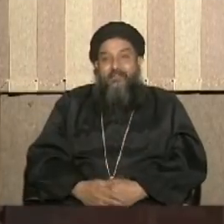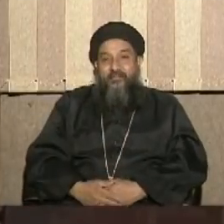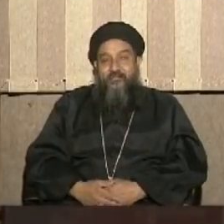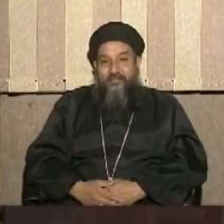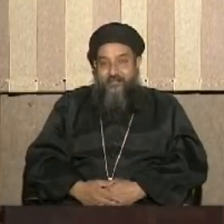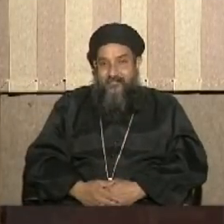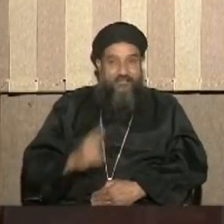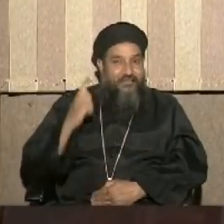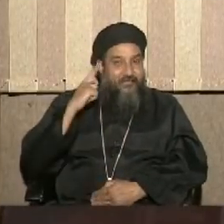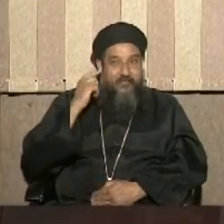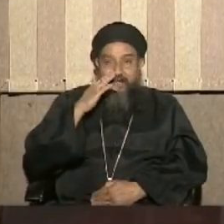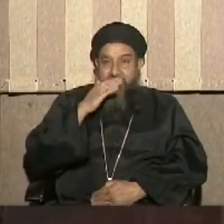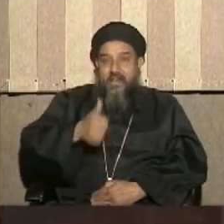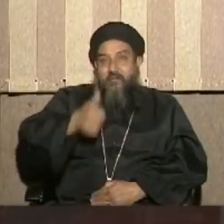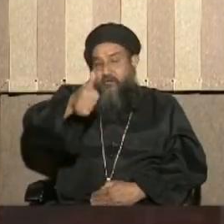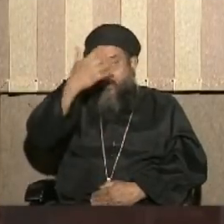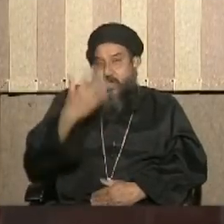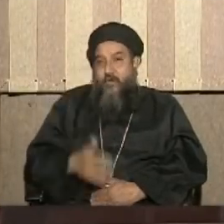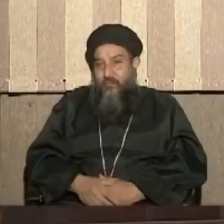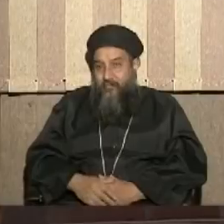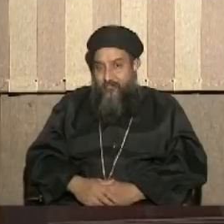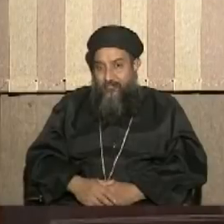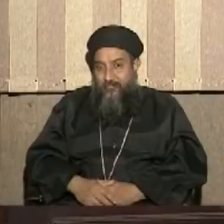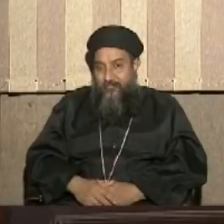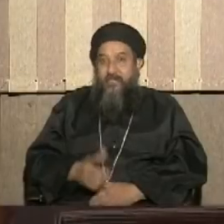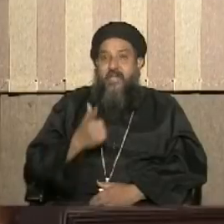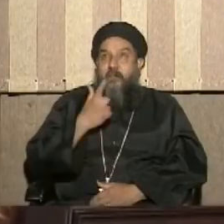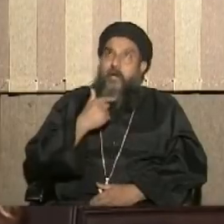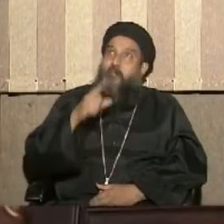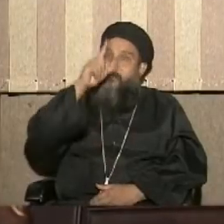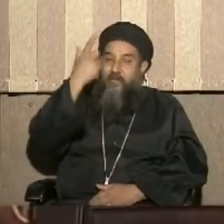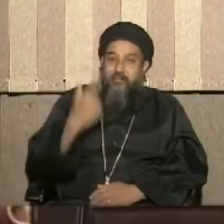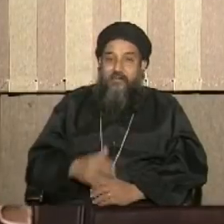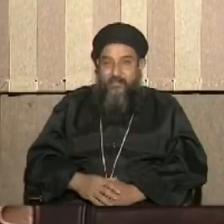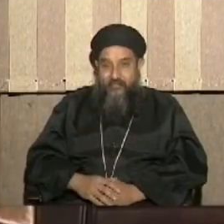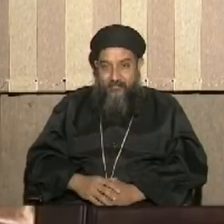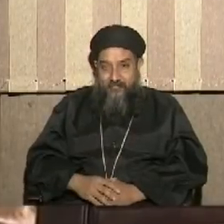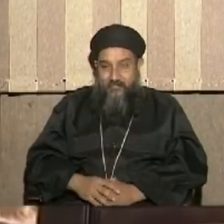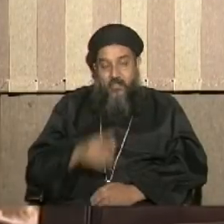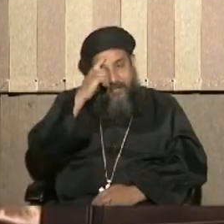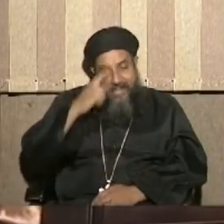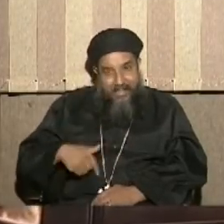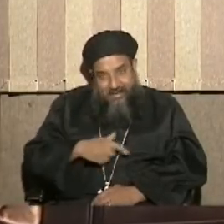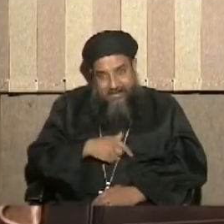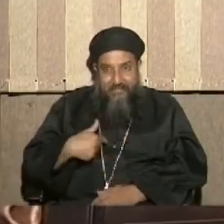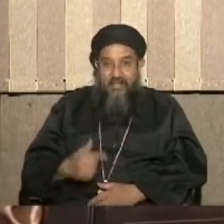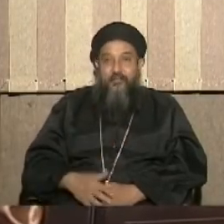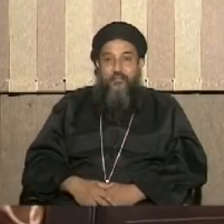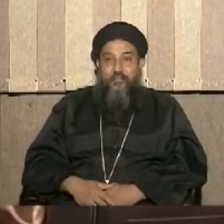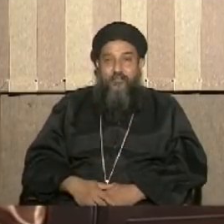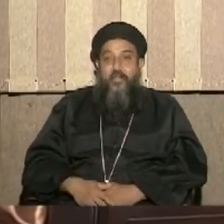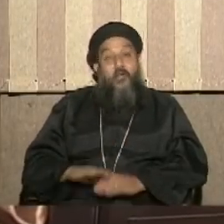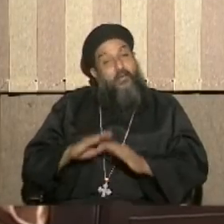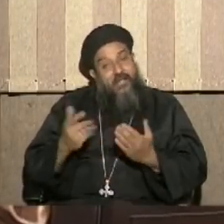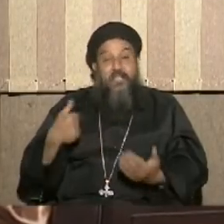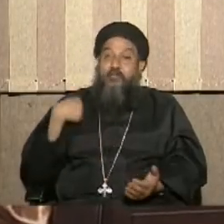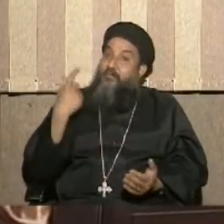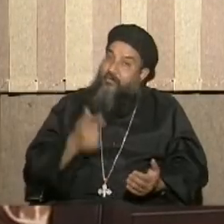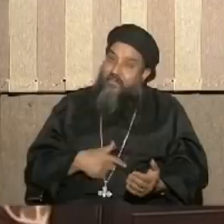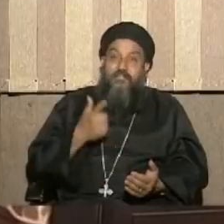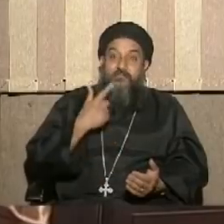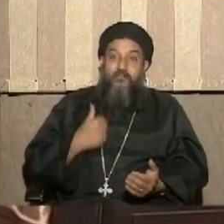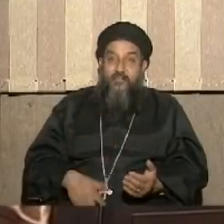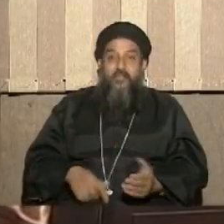بيكم. سمعت عنكم كتير وعن محبتكم ربنا وللكنيسة